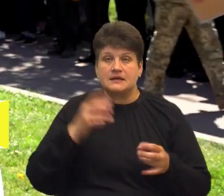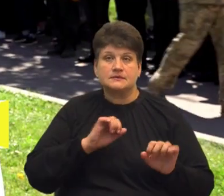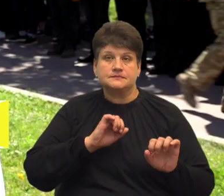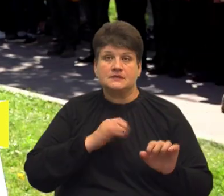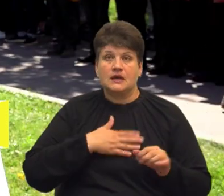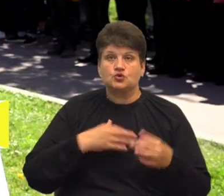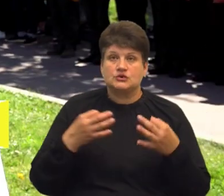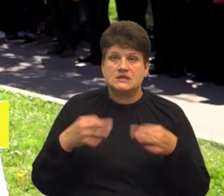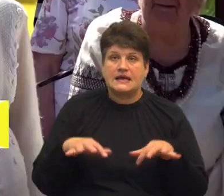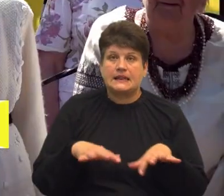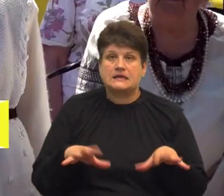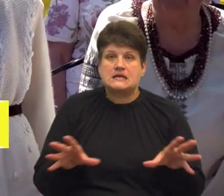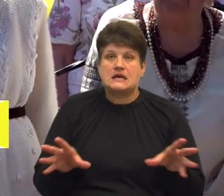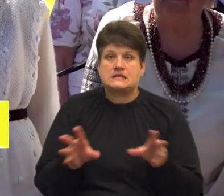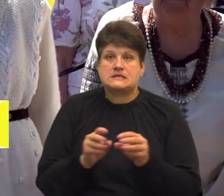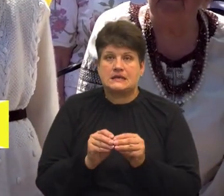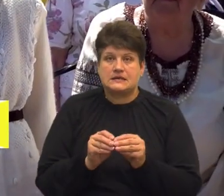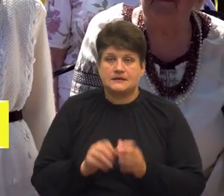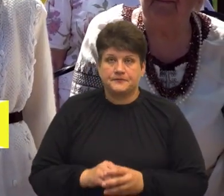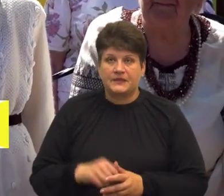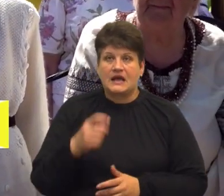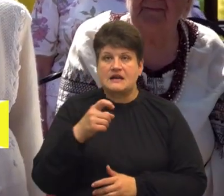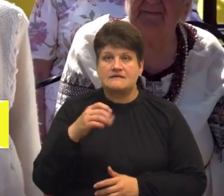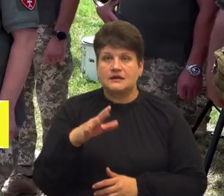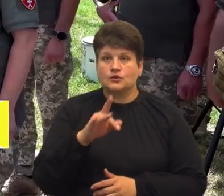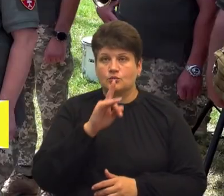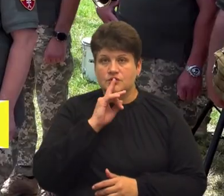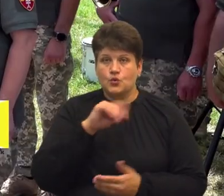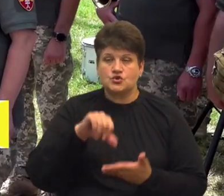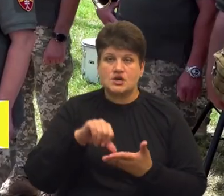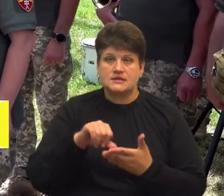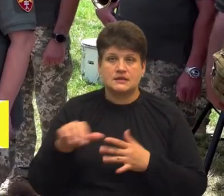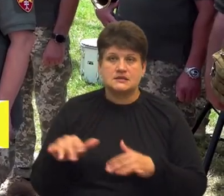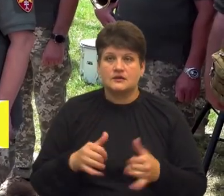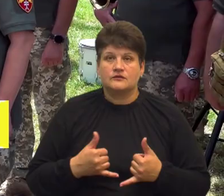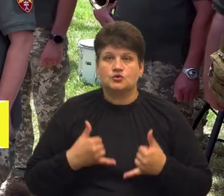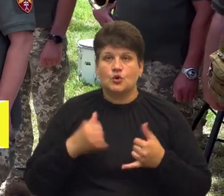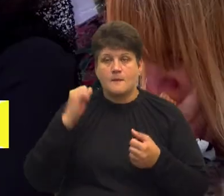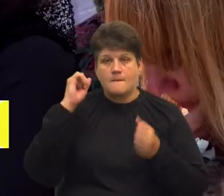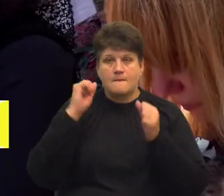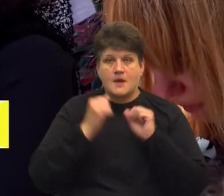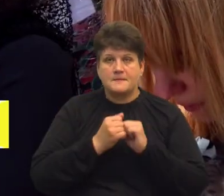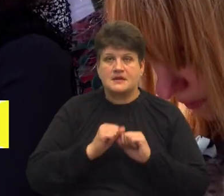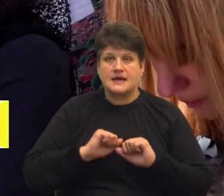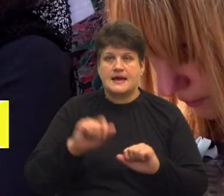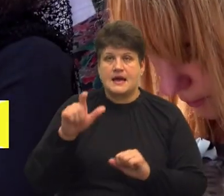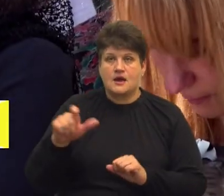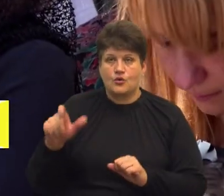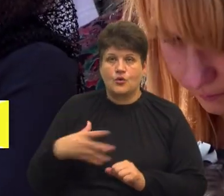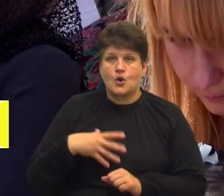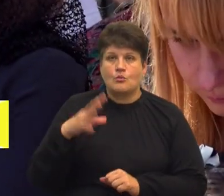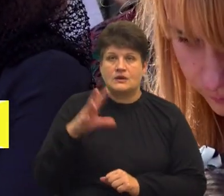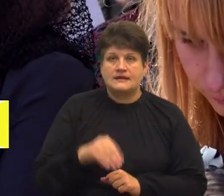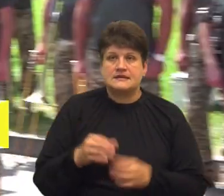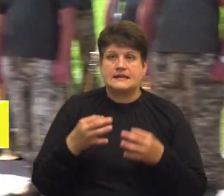незалежність територіальні цілісність хвилиною мовчання учасники заходу вшановують пам'ять полегли за незалежність України